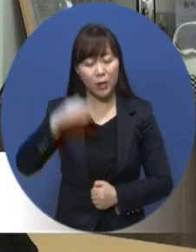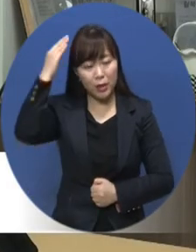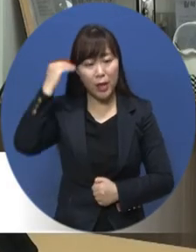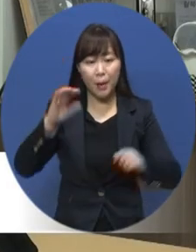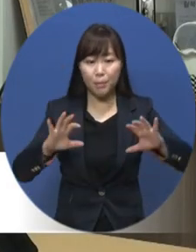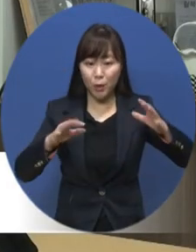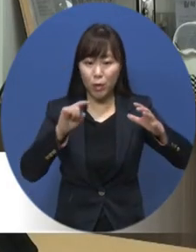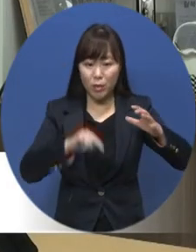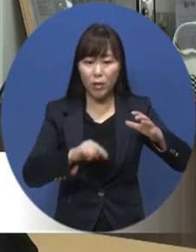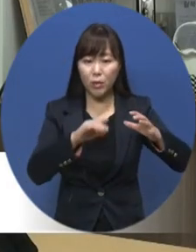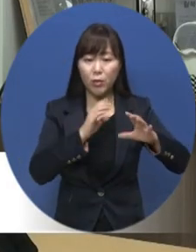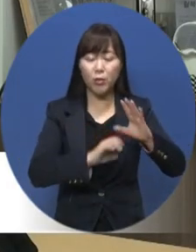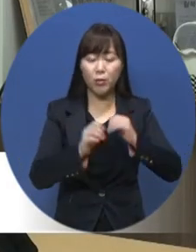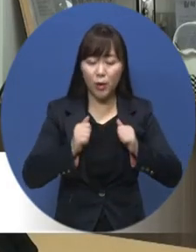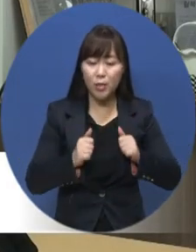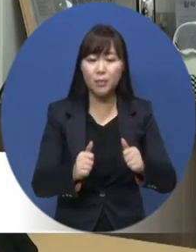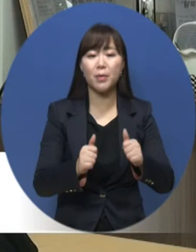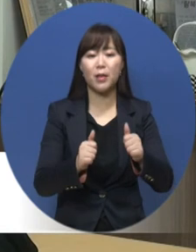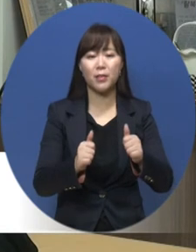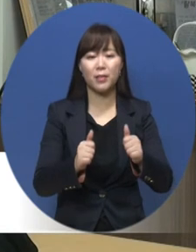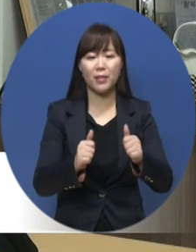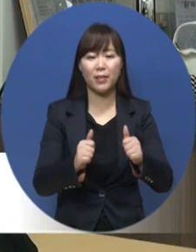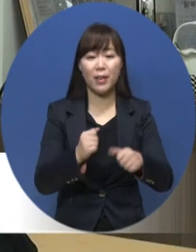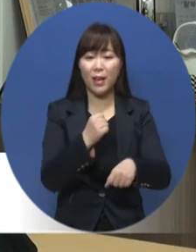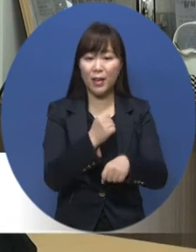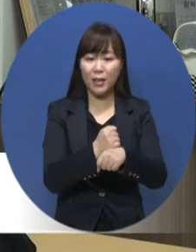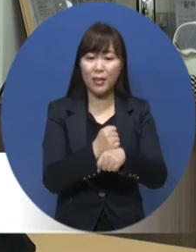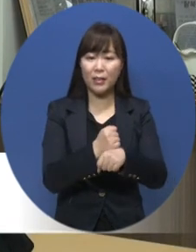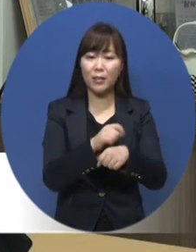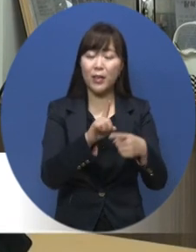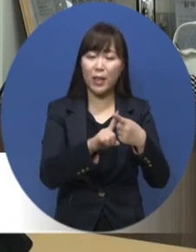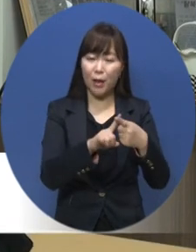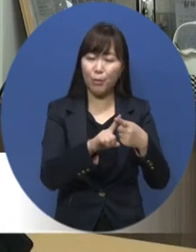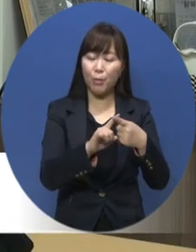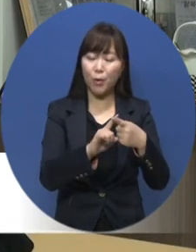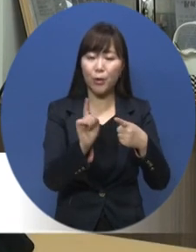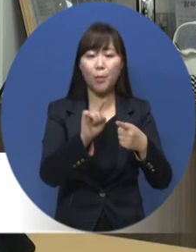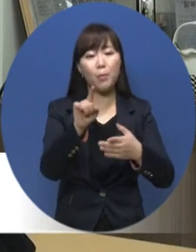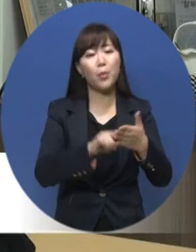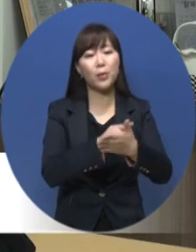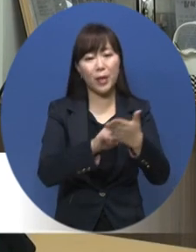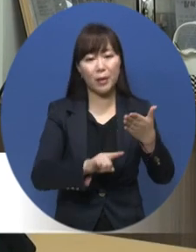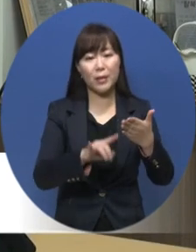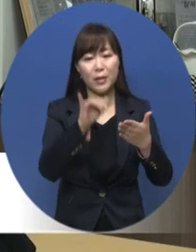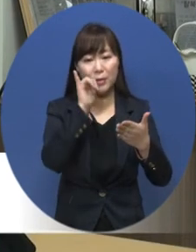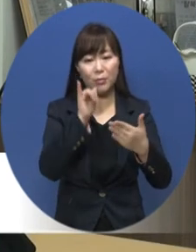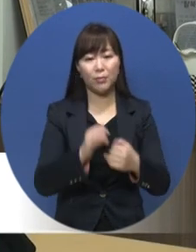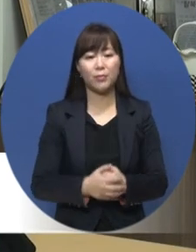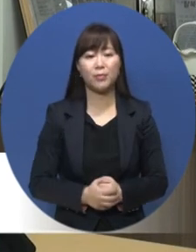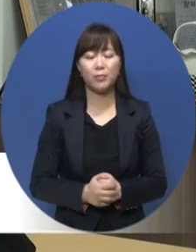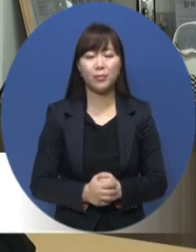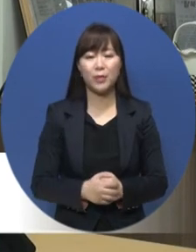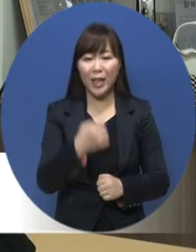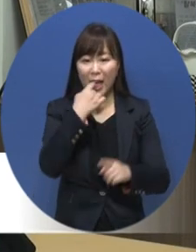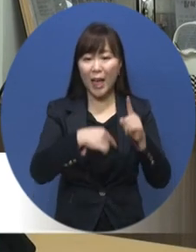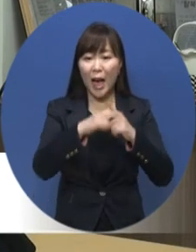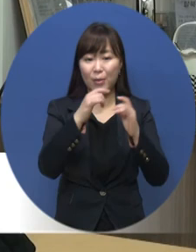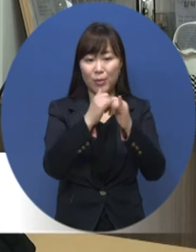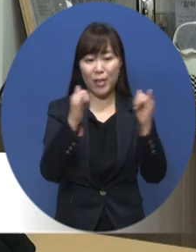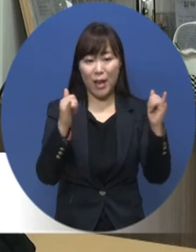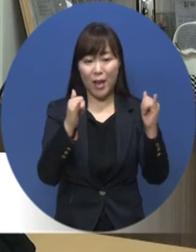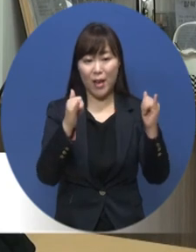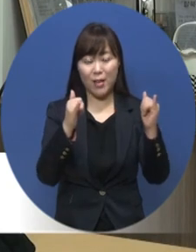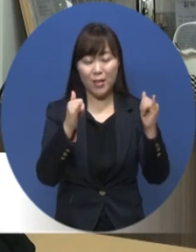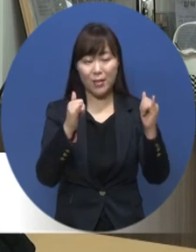was a 사랑을 불러 올 초 당 부 로 로 로 로 로 로 로 로 로 로 로 로 로 로 로 로 로 로 로 로 로 로 로 로 로 로 로 로 로 로 로 로 로 로 로 로 로 로 로